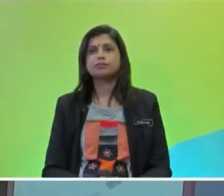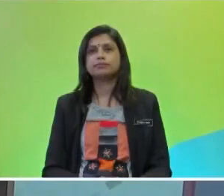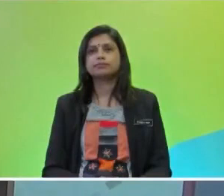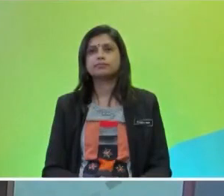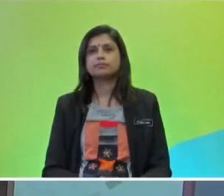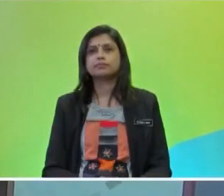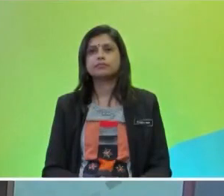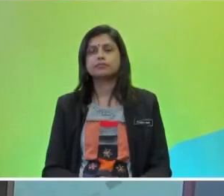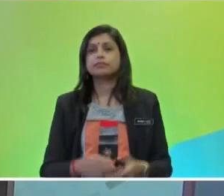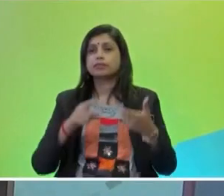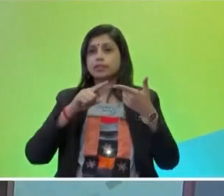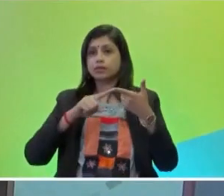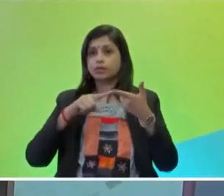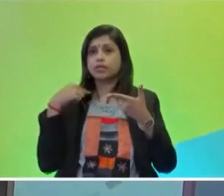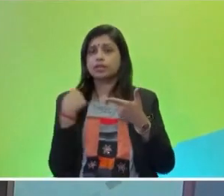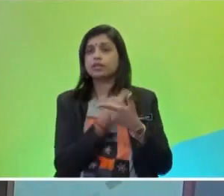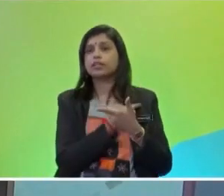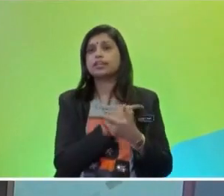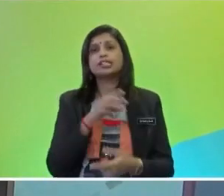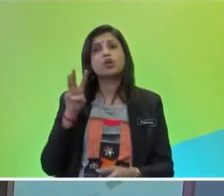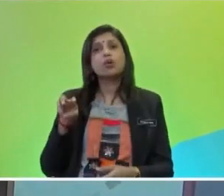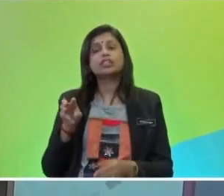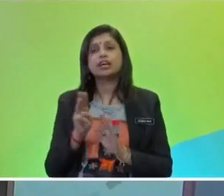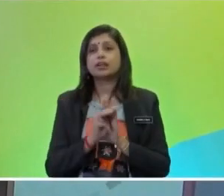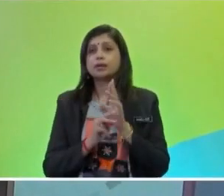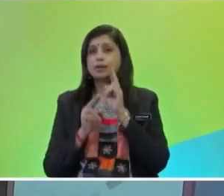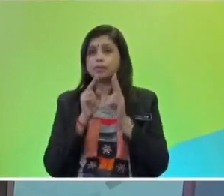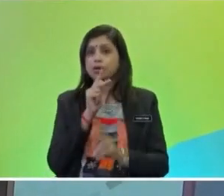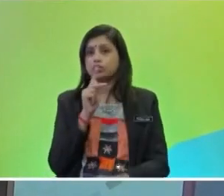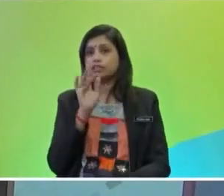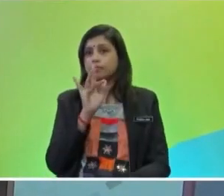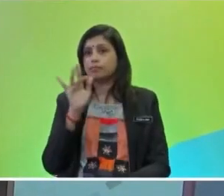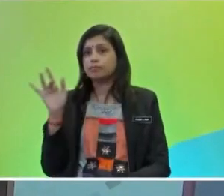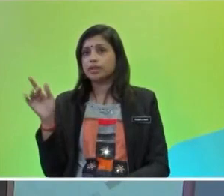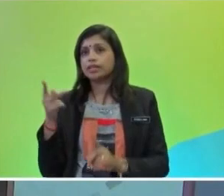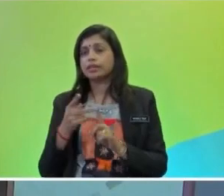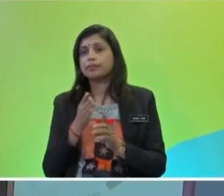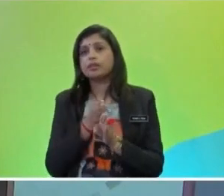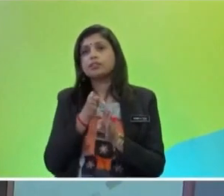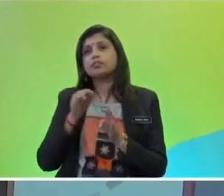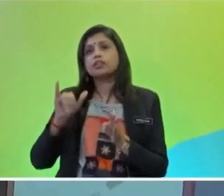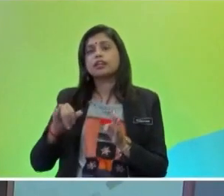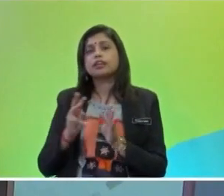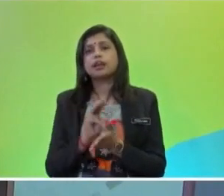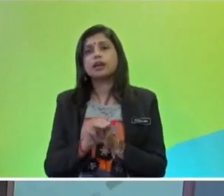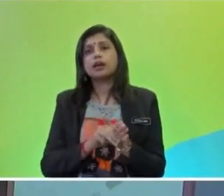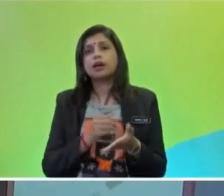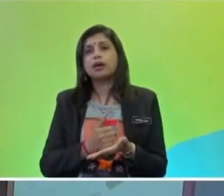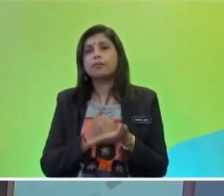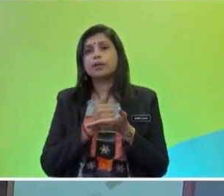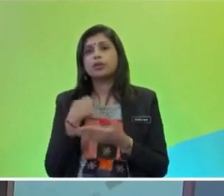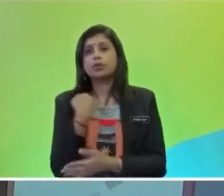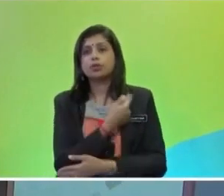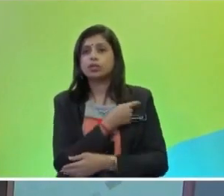baik. Kita wajar mengucapkan dang. Okey, ada satu line. Kepada jiran yang menolong kita semasa dalam